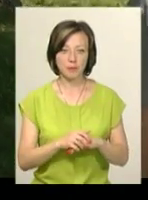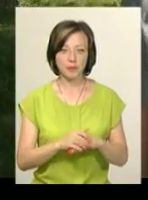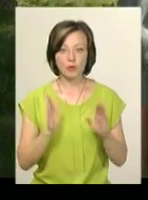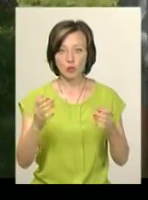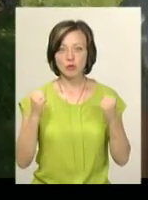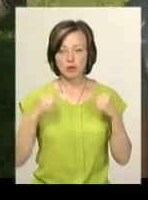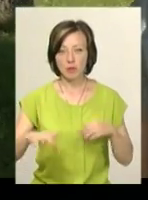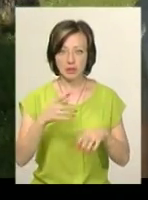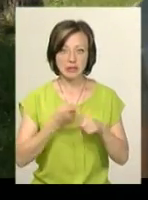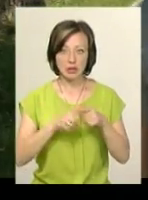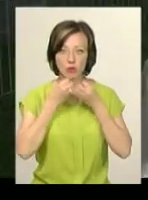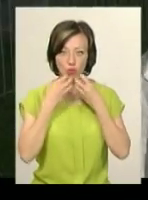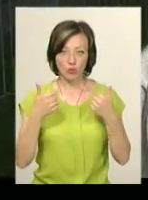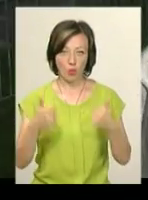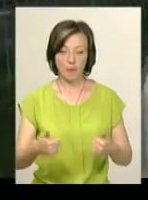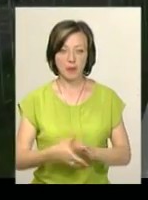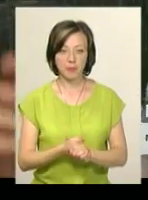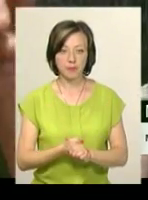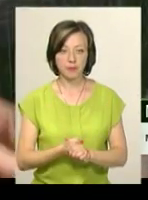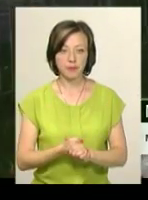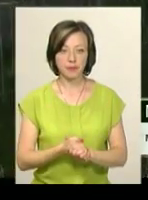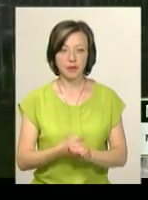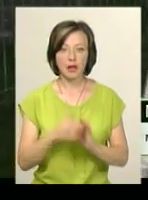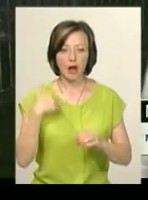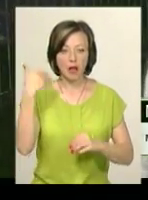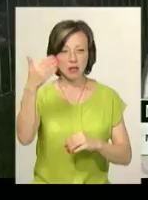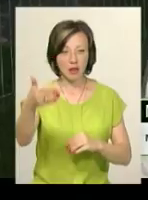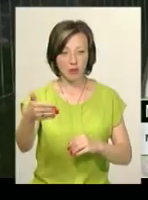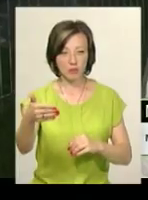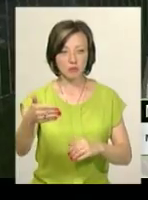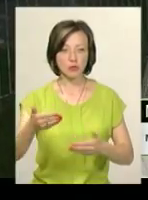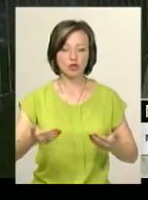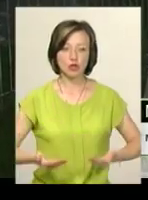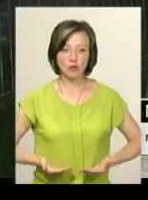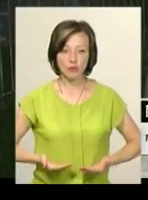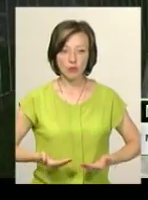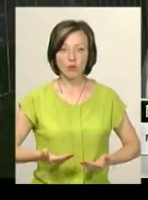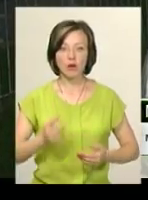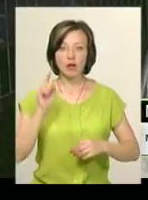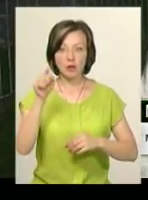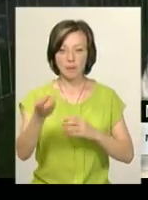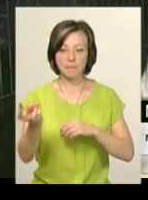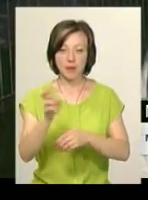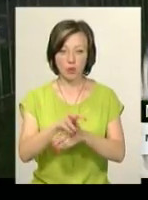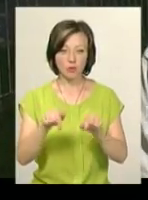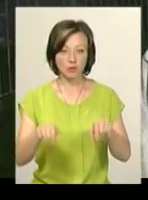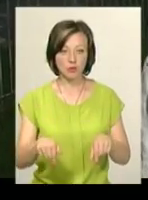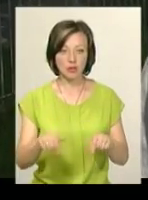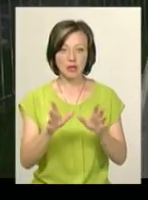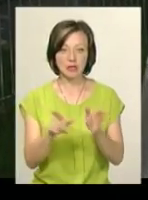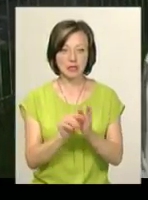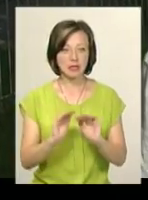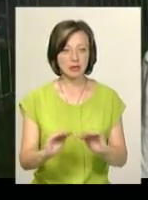спортивний майданчик, то це хорошо, добре. Я на тій стороні живу, навіть з тої сторони ми приходимо вже раз тут з